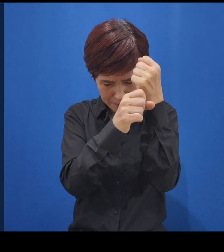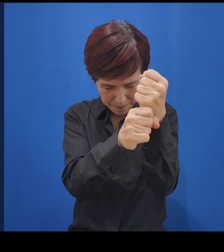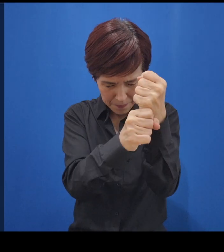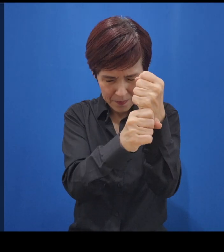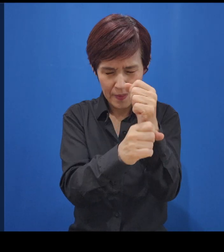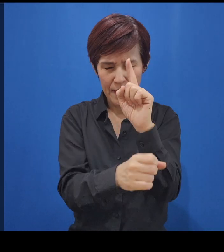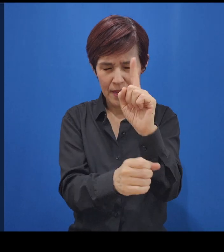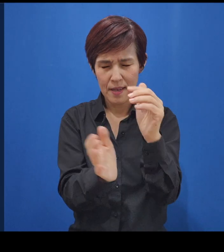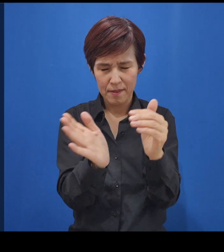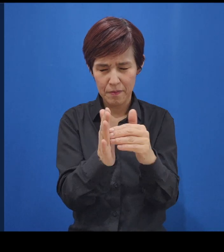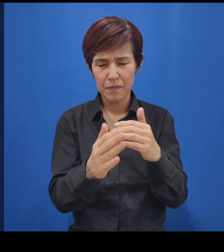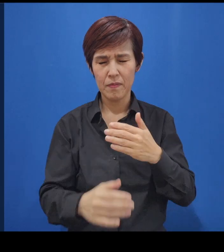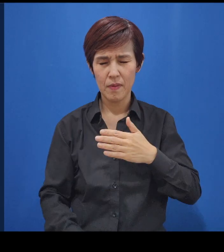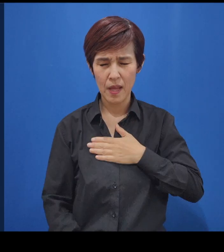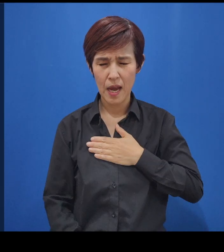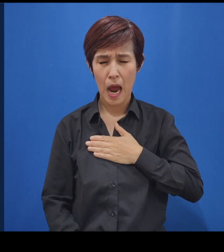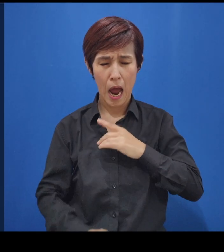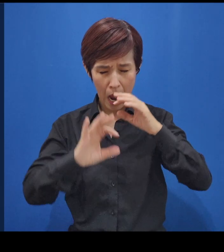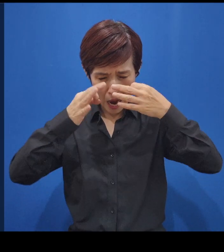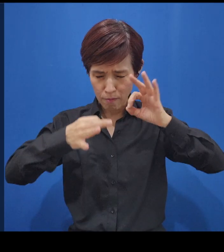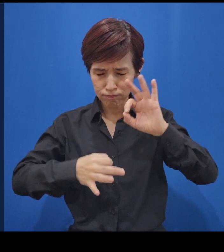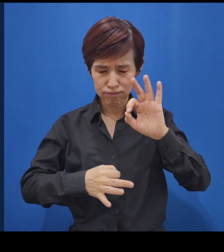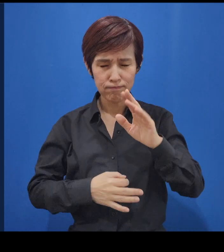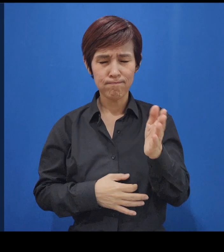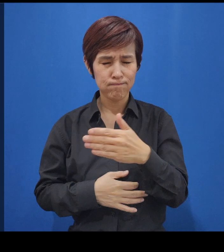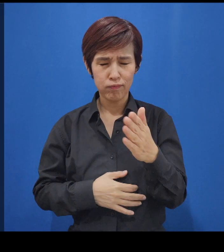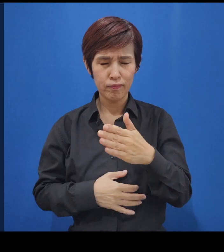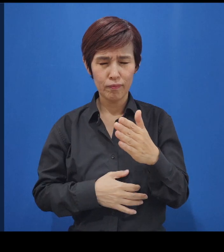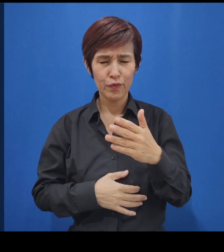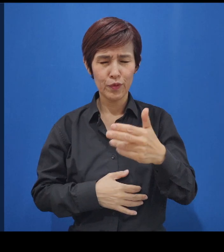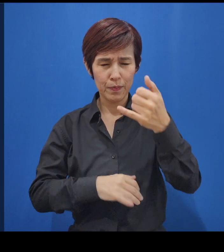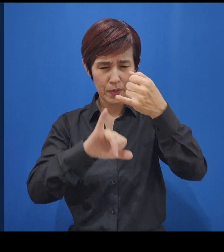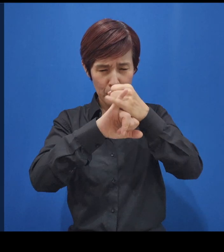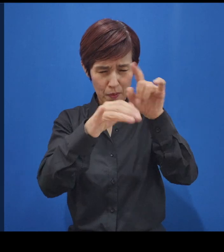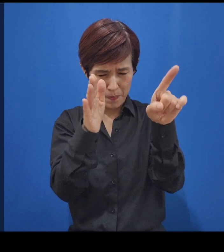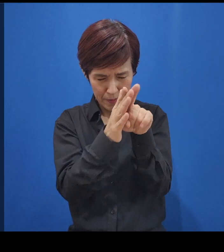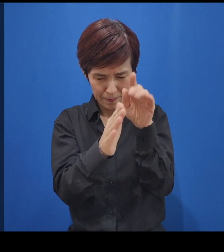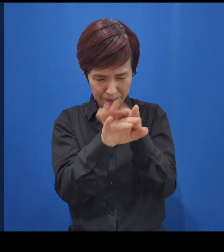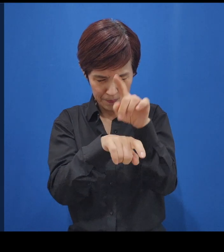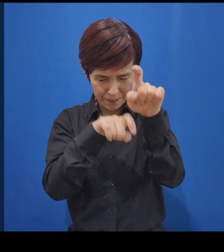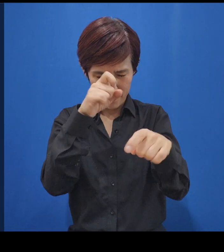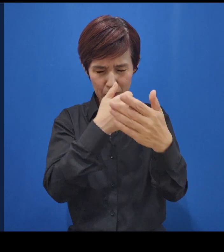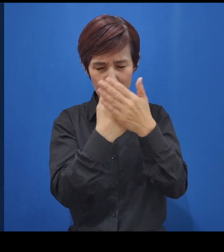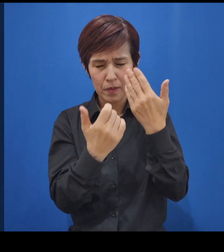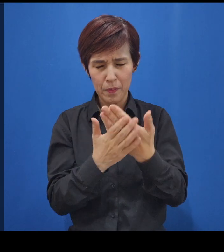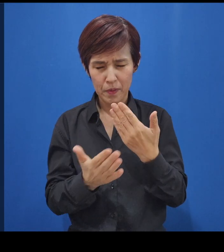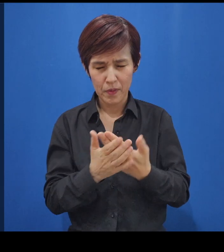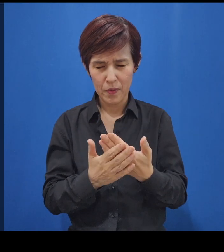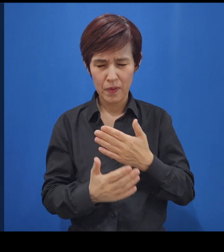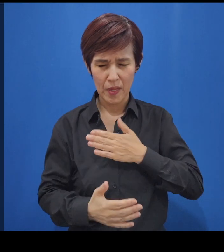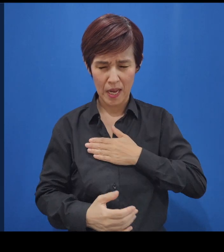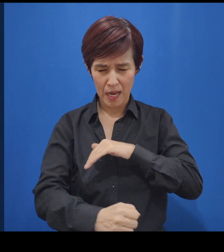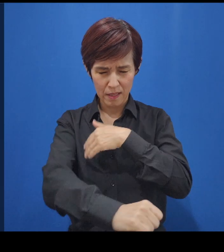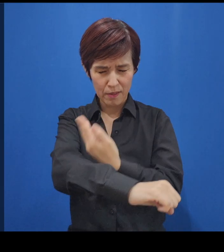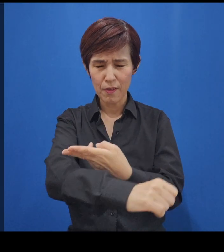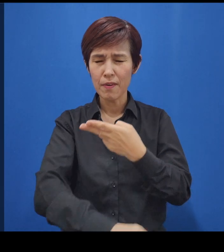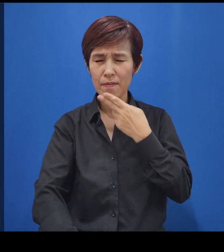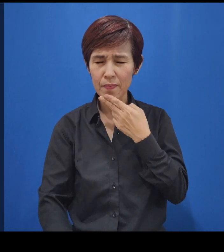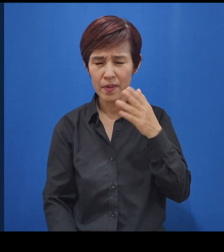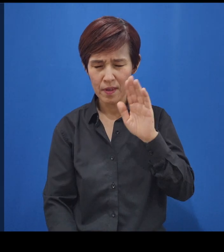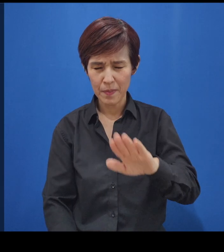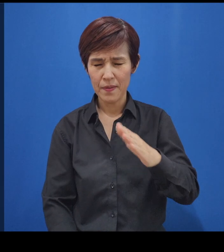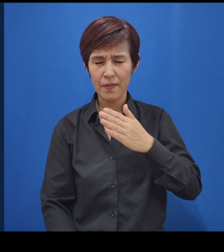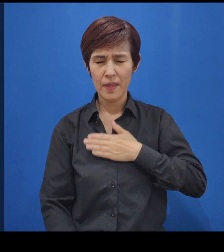뿐입니다. 하나님, 나는 아무것도 가진 것 없는데 주님 약속 믿음의 이 길을 걸어가게 하옵소서. 나에게는 능력이